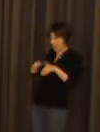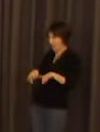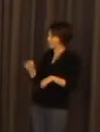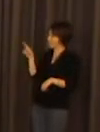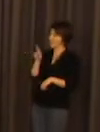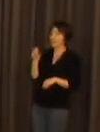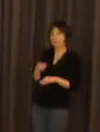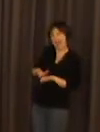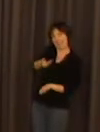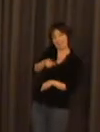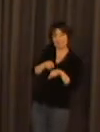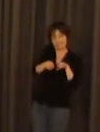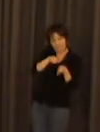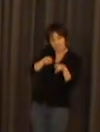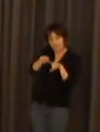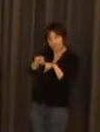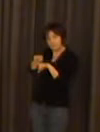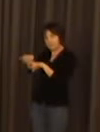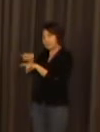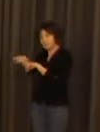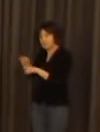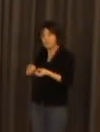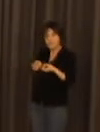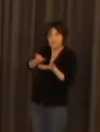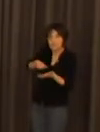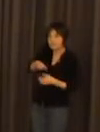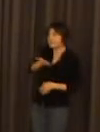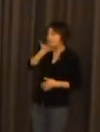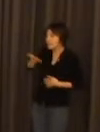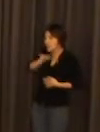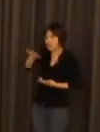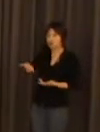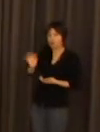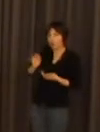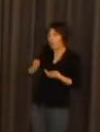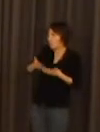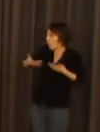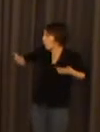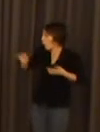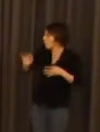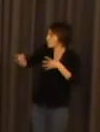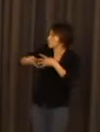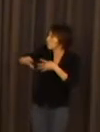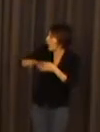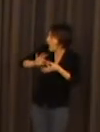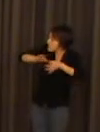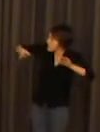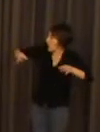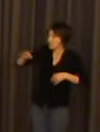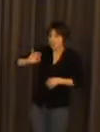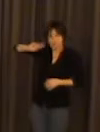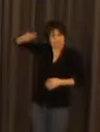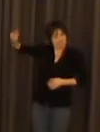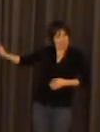de seleccionar aquelles expressions, aquelles paraules, aquelles frases, aquelles estructures gramaticals que puguin